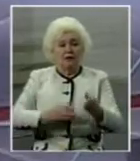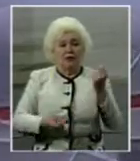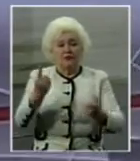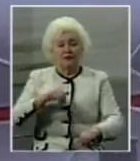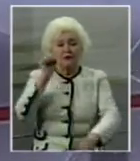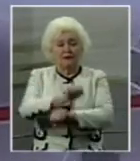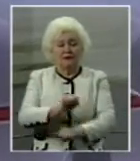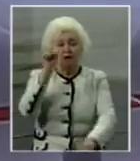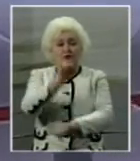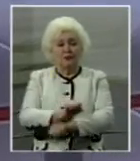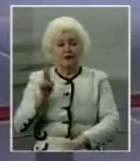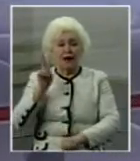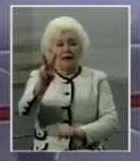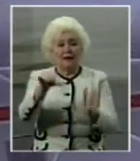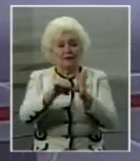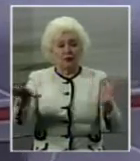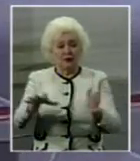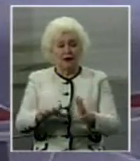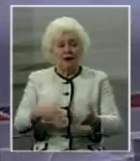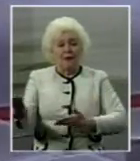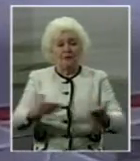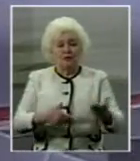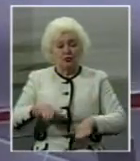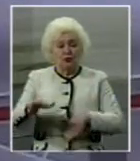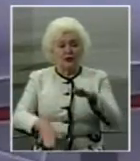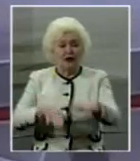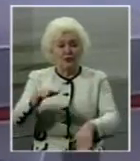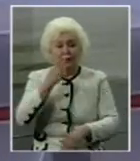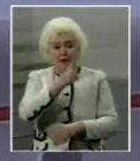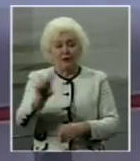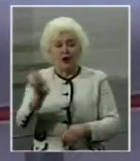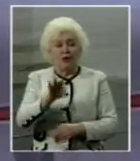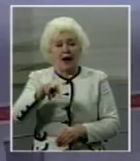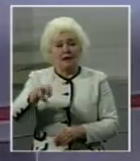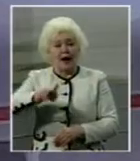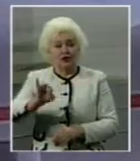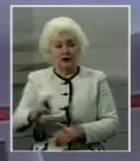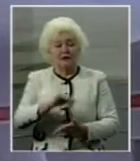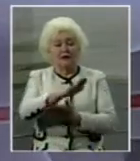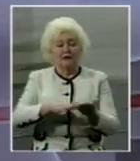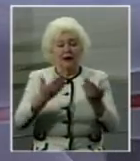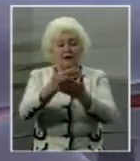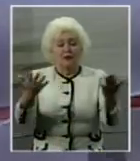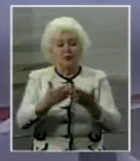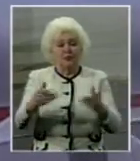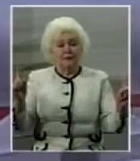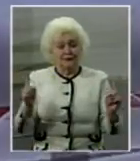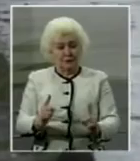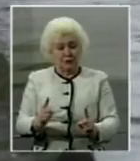зупинився електротранспорт. Пішоходи долають калюжі у брід. Бачила це наша Ольга Ляшенко. Далі про її матеріал коротко.